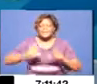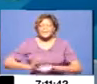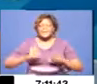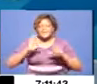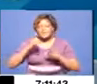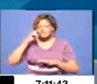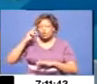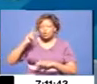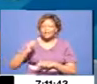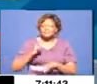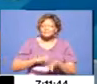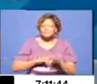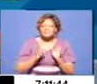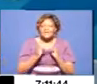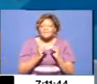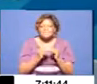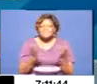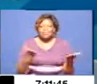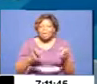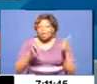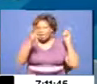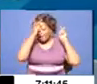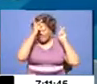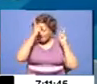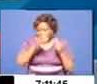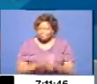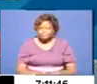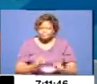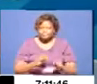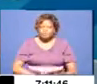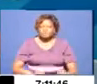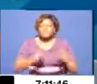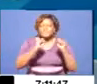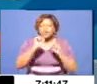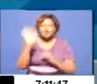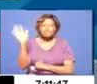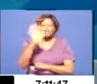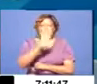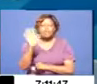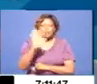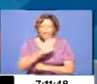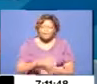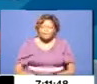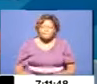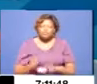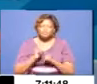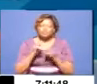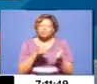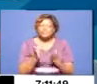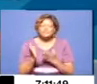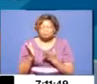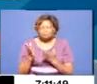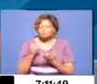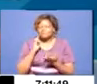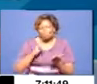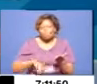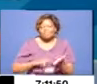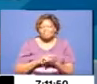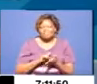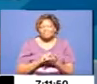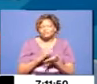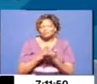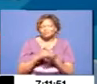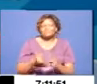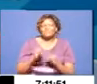wajumbe wake mjini Kakamega. Kinara wa Wiper Kalonzo Musyoka alitumia jukwaa hilo kupuuzilia mbali tetesi kwamba